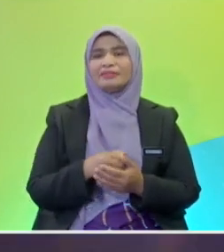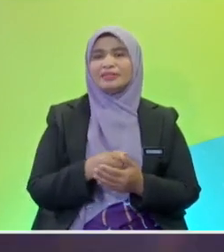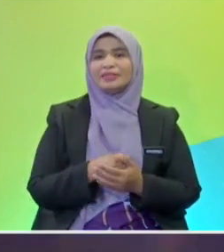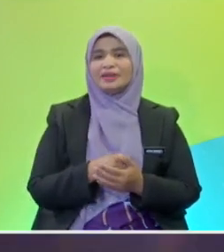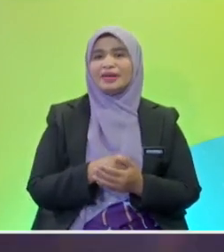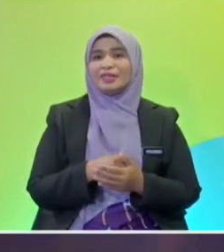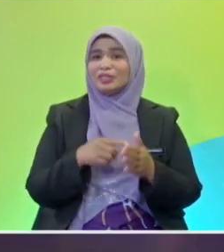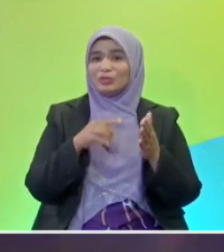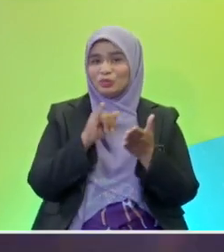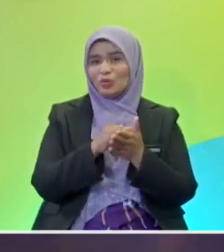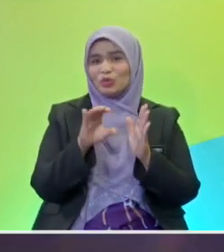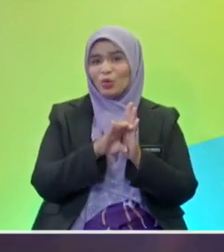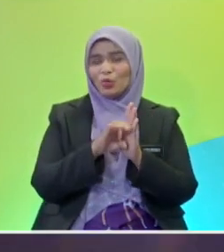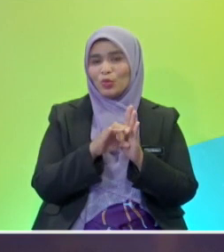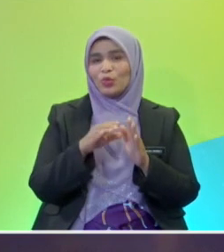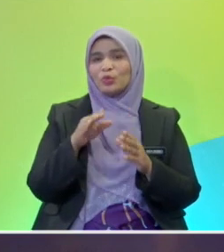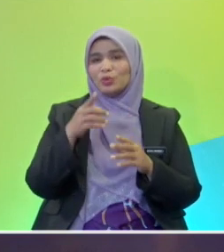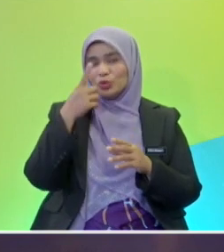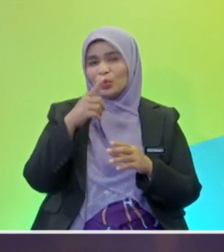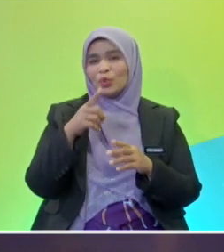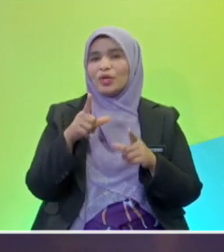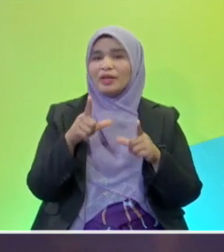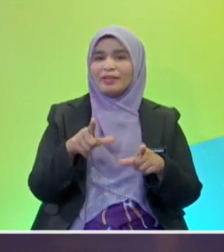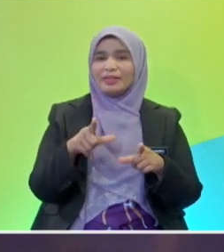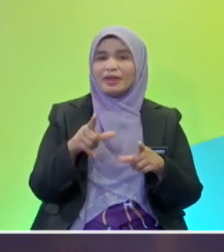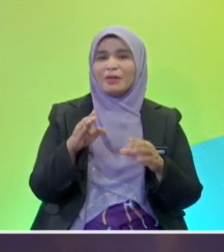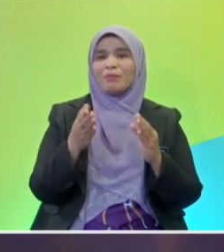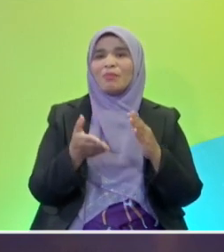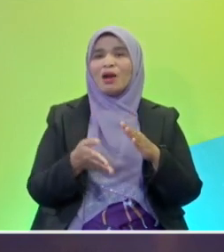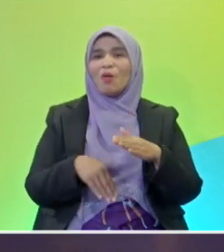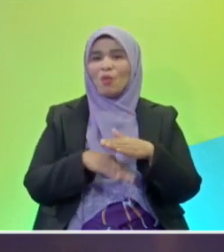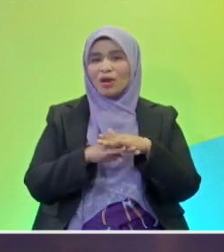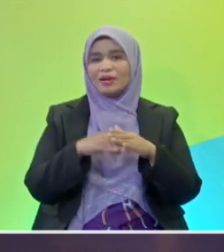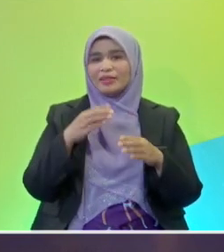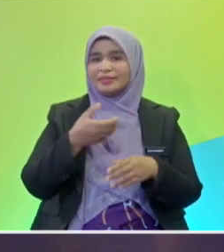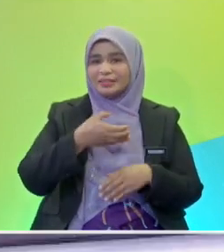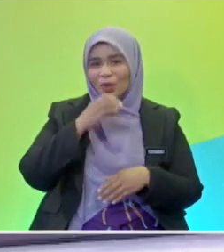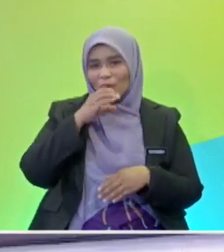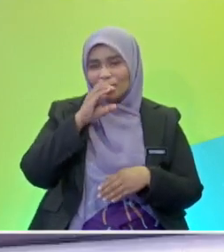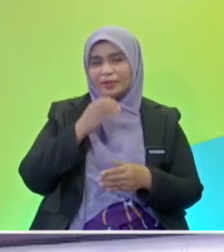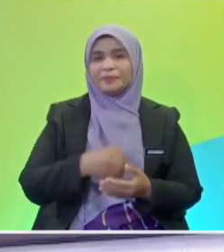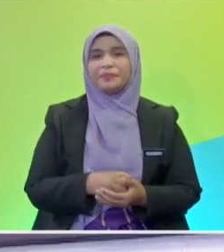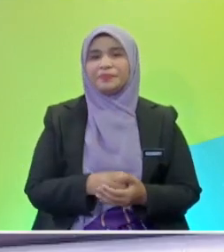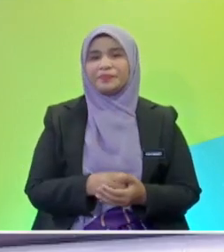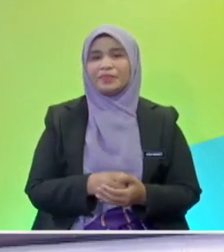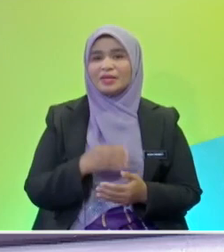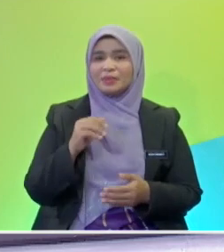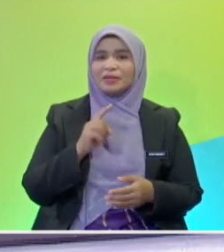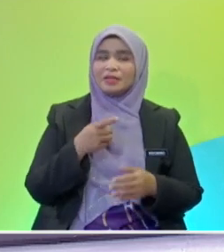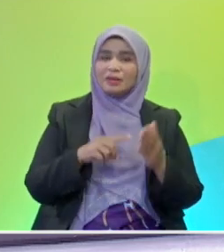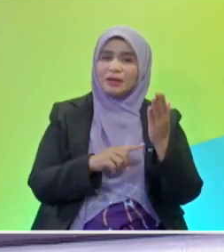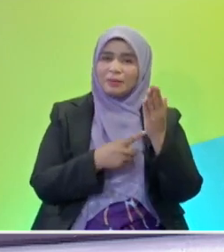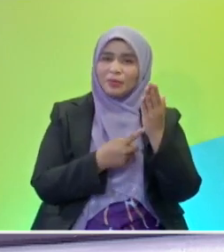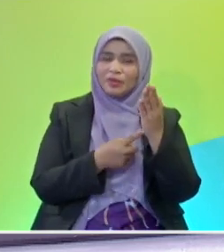pelapik cawan ataupun kita Panggil tatakan fabrik kerana dibuat daripada fabrik okey sebelum kita mula projek Mira macam